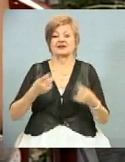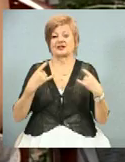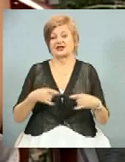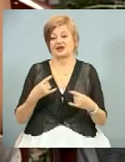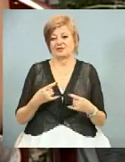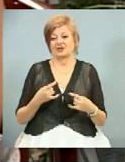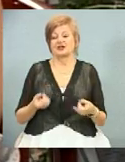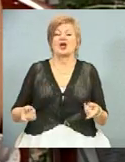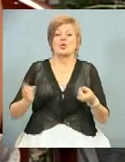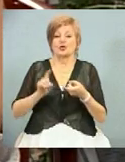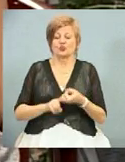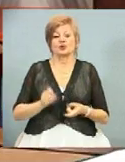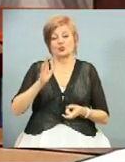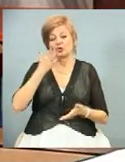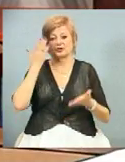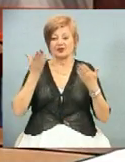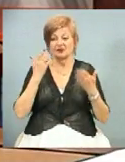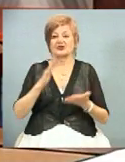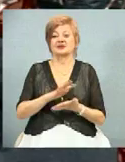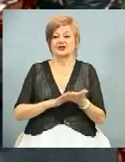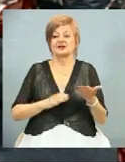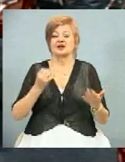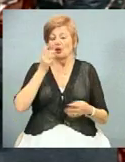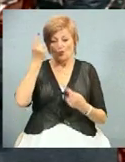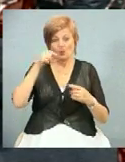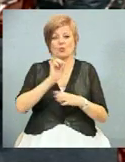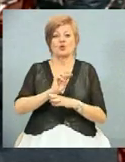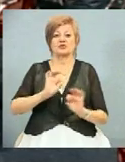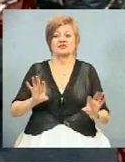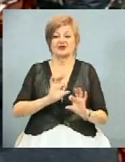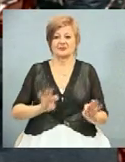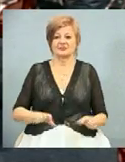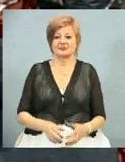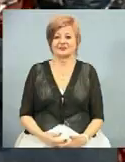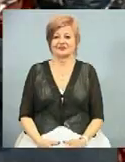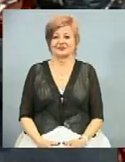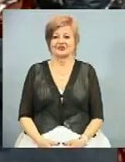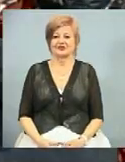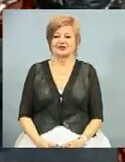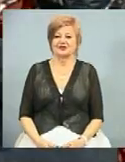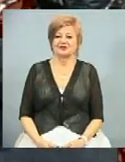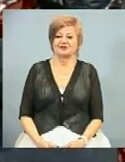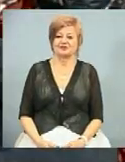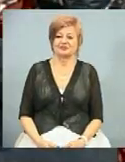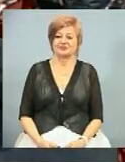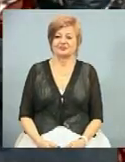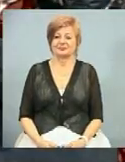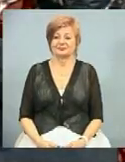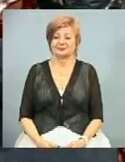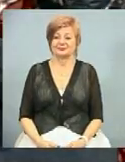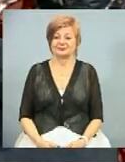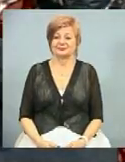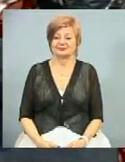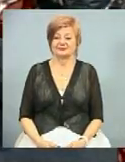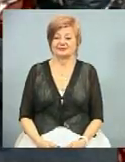телебаченні. Приєднуйтесь, буде весело. Далі на вас чекає мультфільм. А ми що, будемо битися кульками чи може їх відпустимо? Відпустимо. Давай